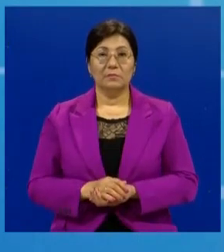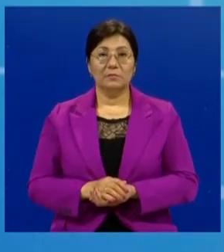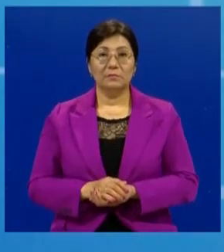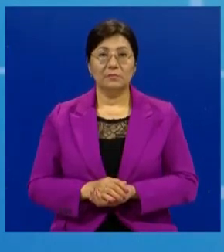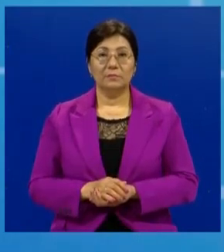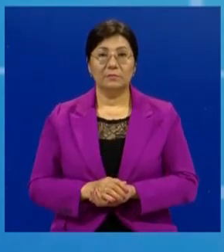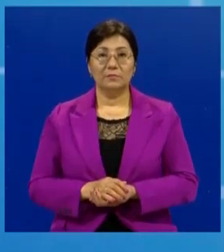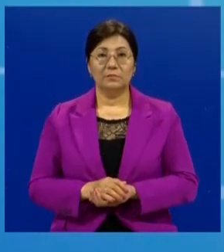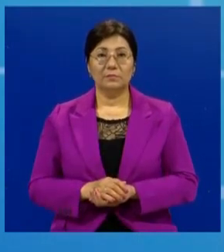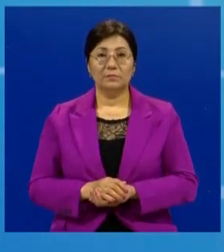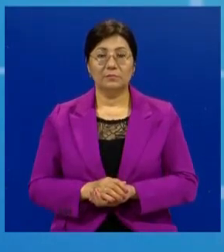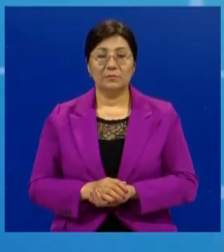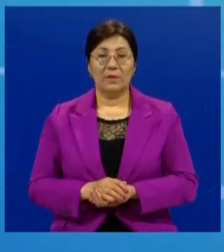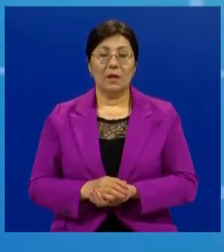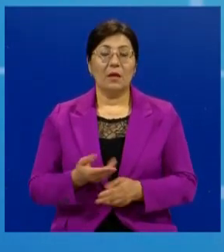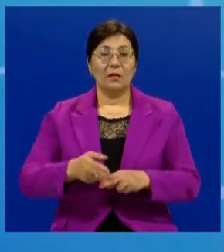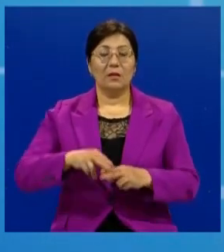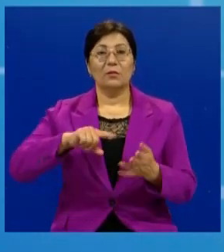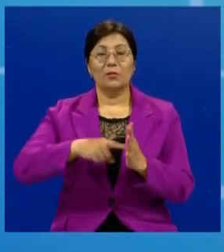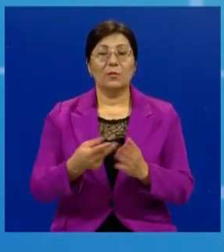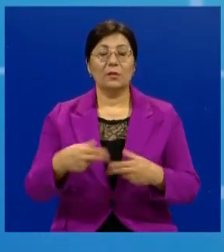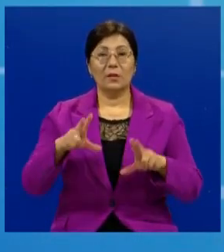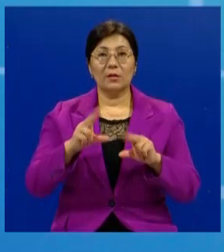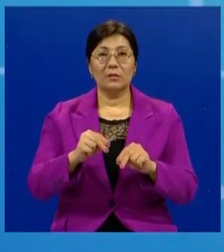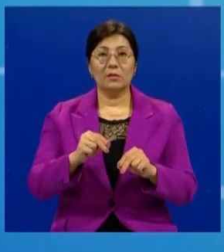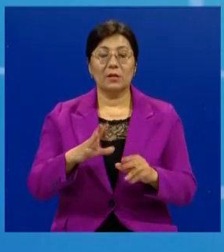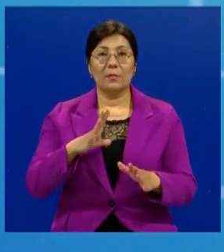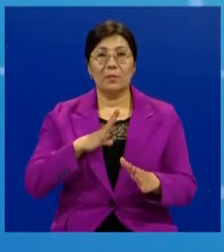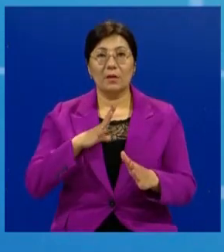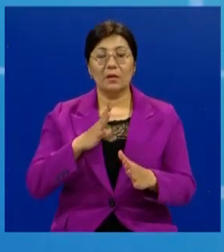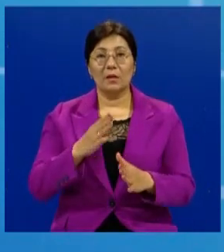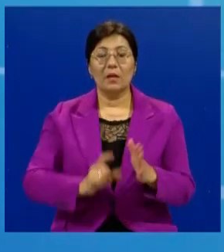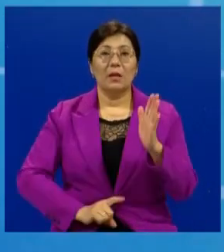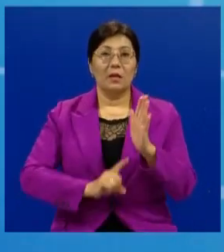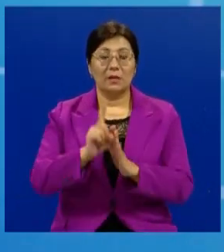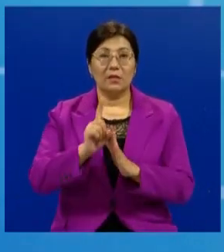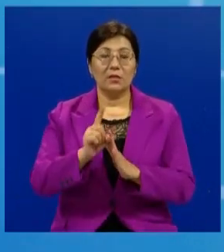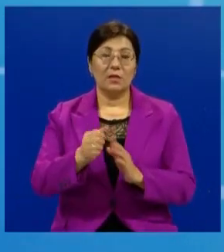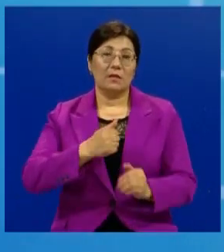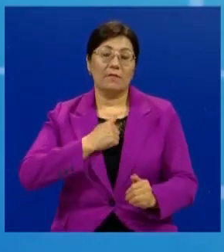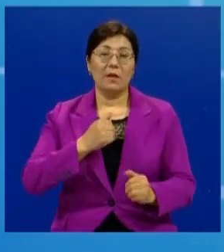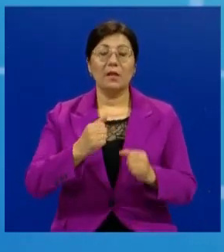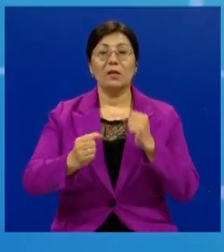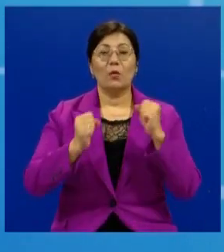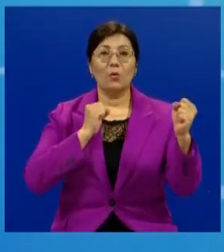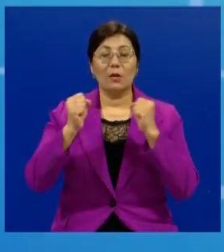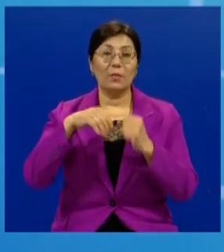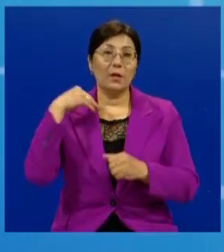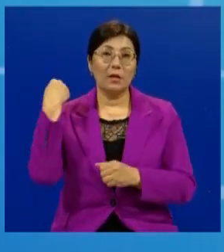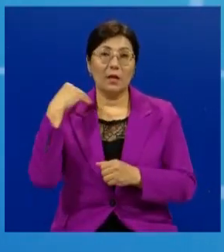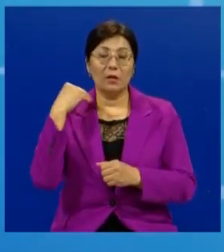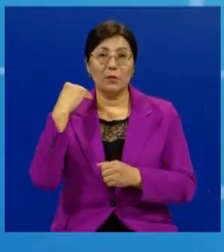совсем-совсем почти на той точке, где было заложено военное укрепление Актюбе. А